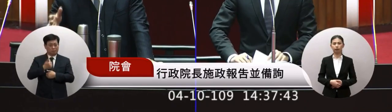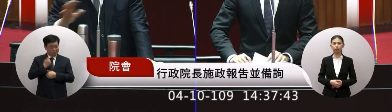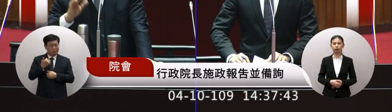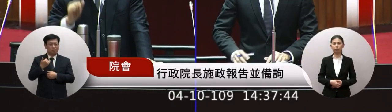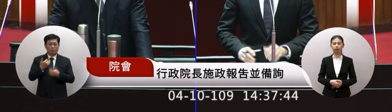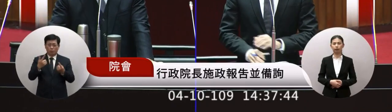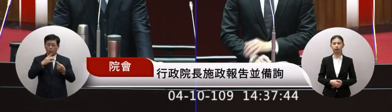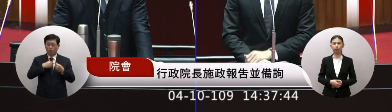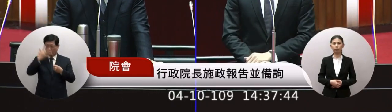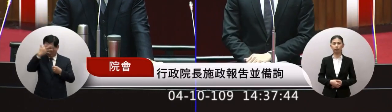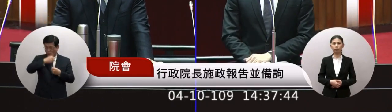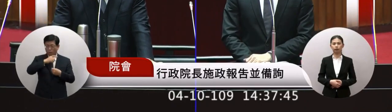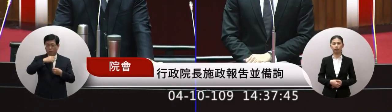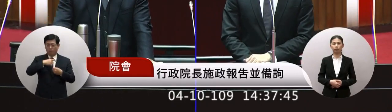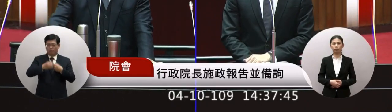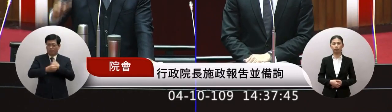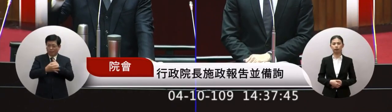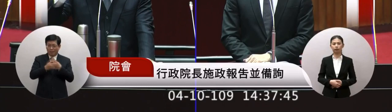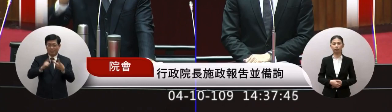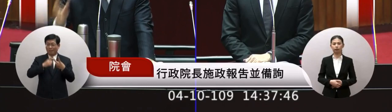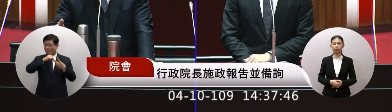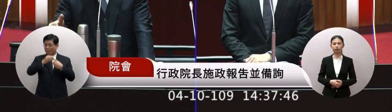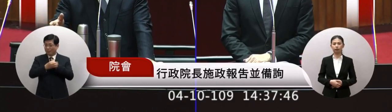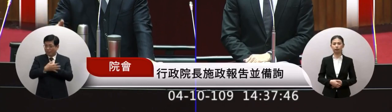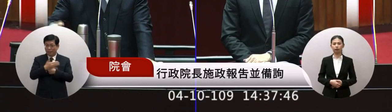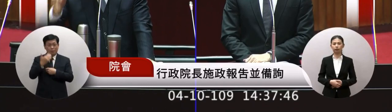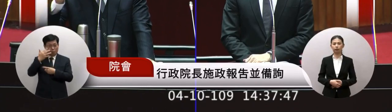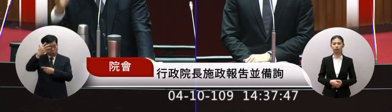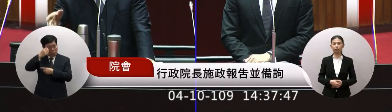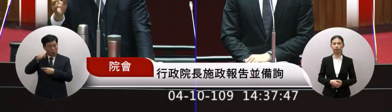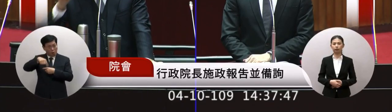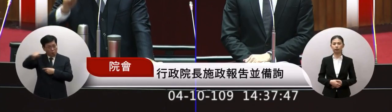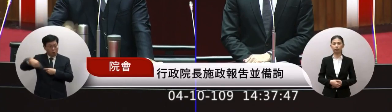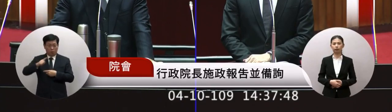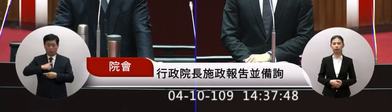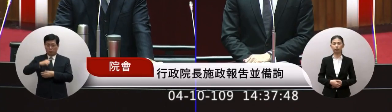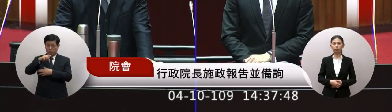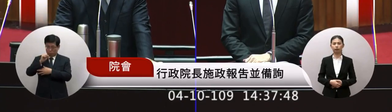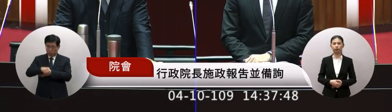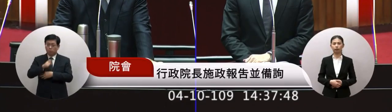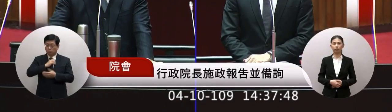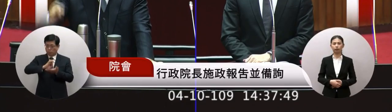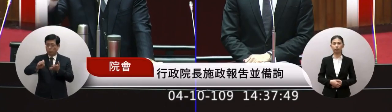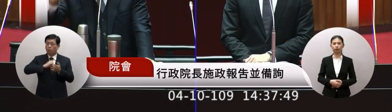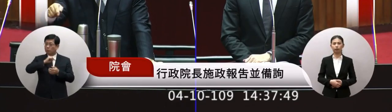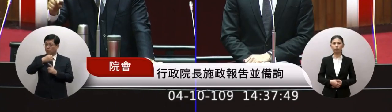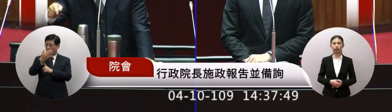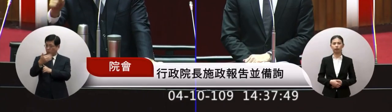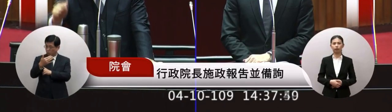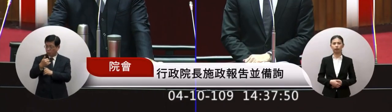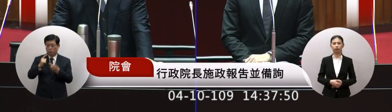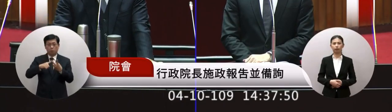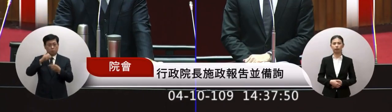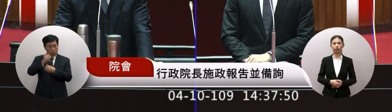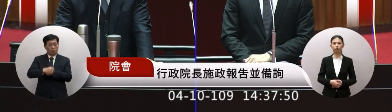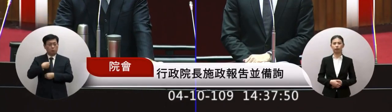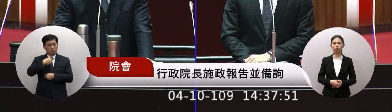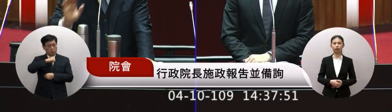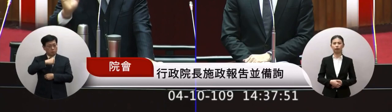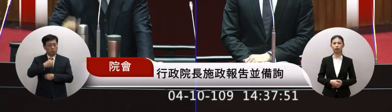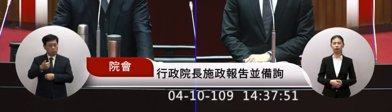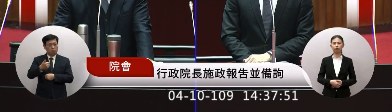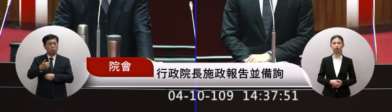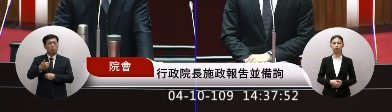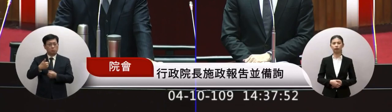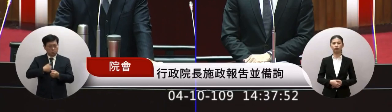讲老侨甲大侨啦，吼。老迄个老侨。伊还阁肯拿咱的国旗，还阁肯认同咱台湾，